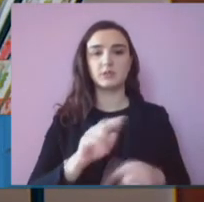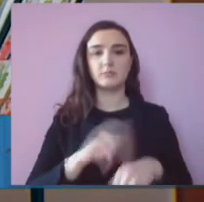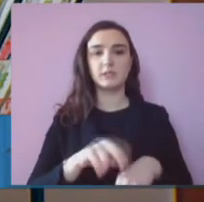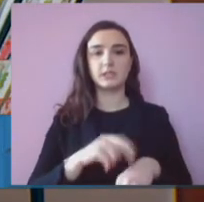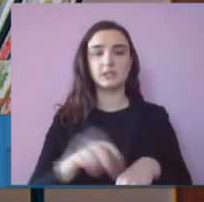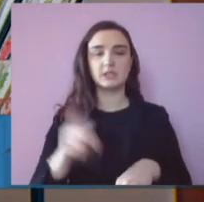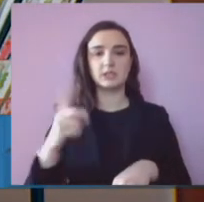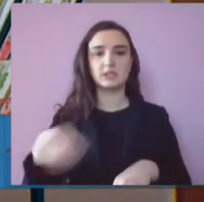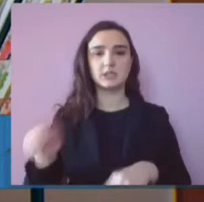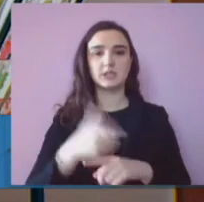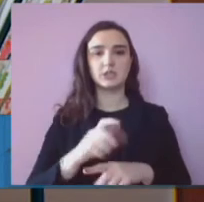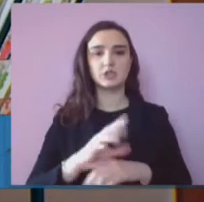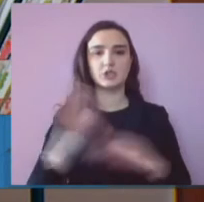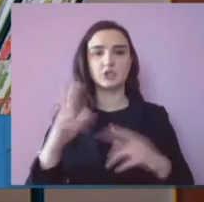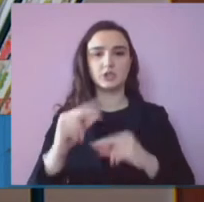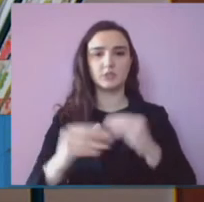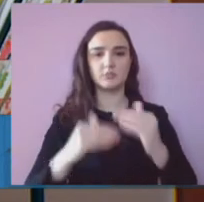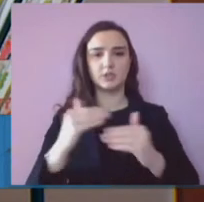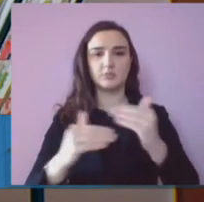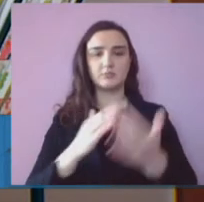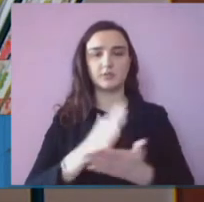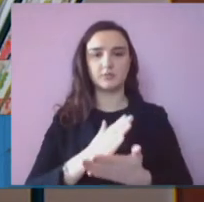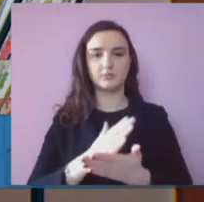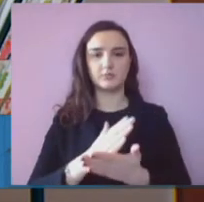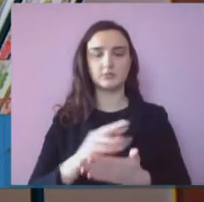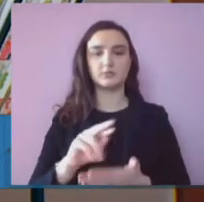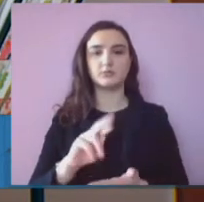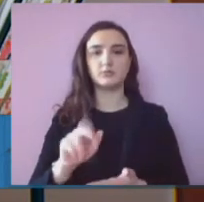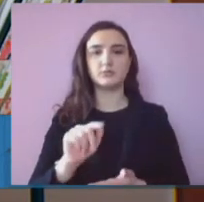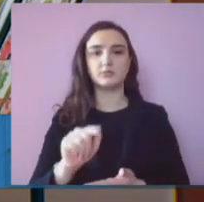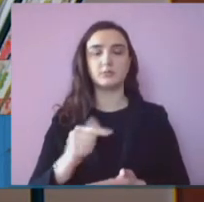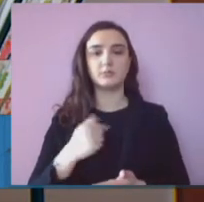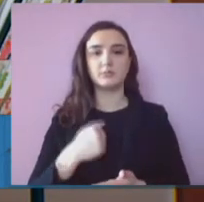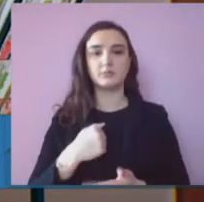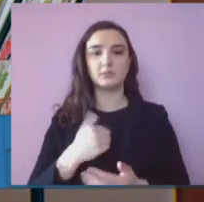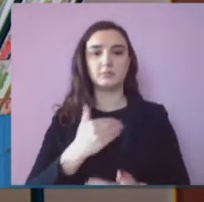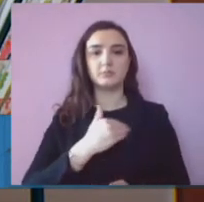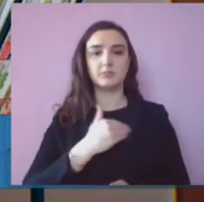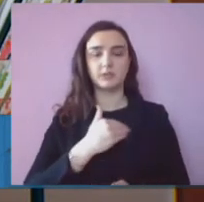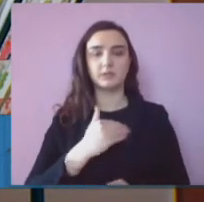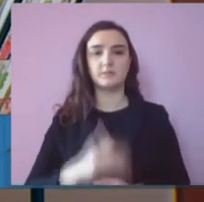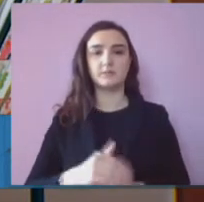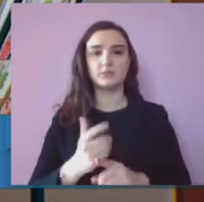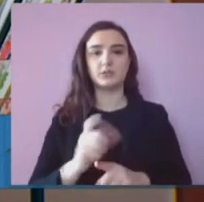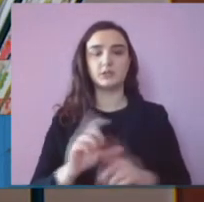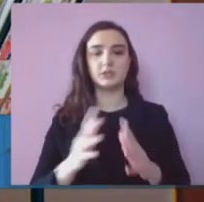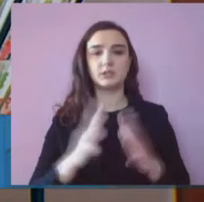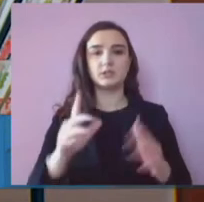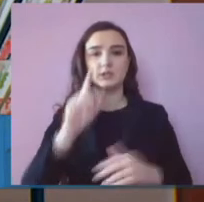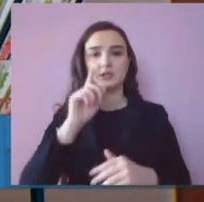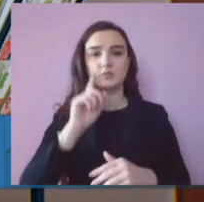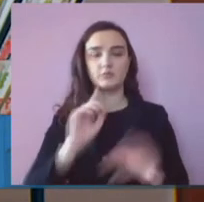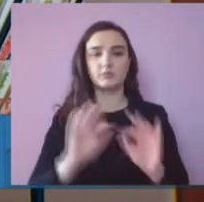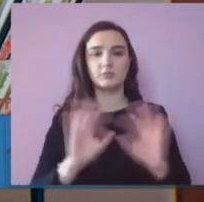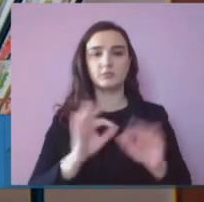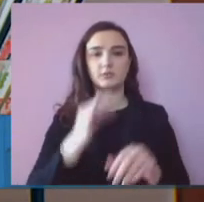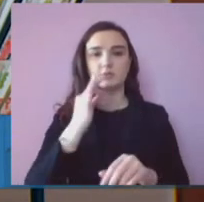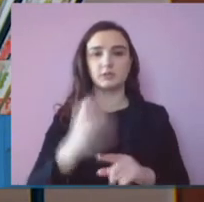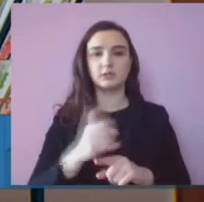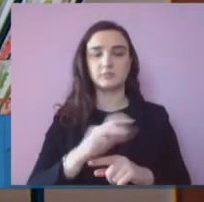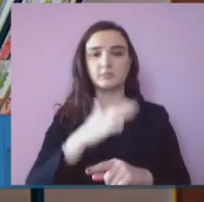დიდი წარმატებები აქვს. და მე მინდა ძალიან დიდი სიამოვნებით აღნიშნო, რომ ძალიან ბევრი